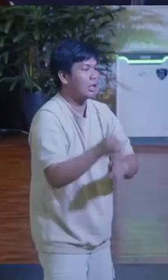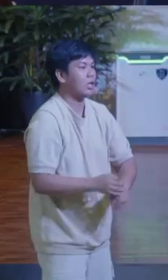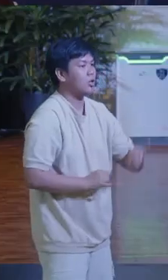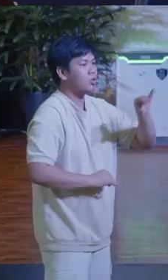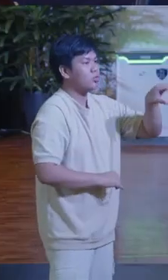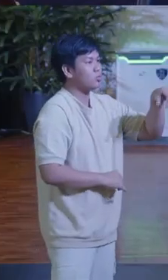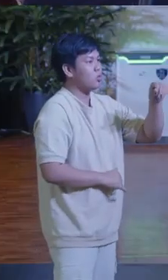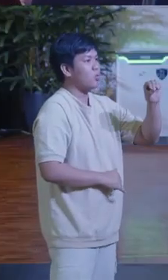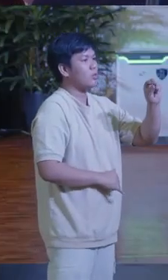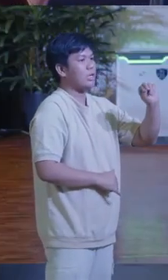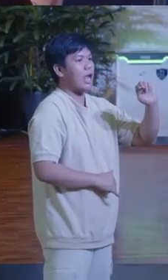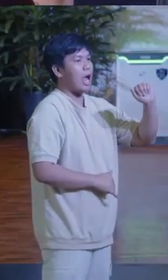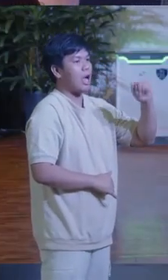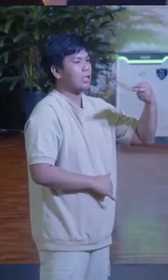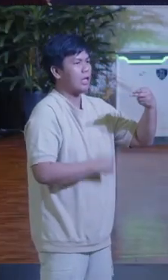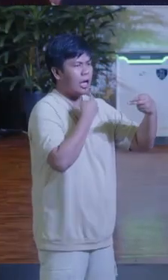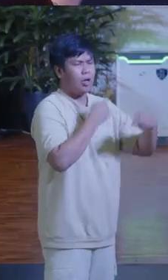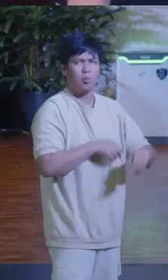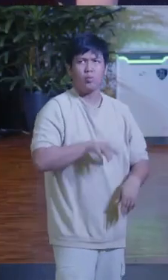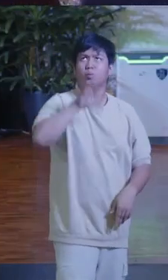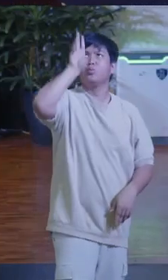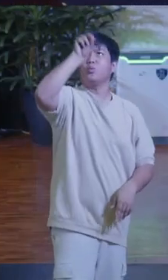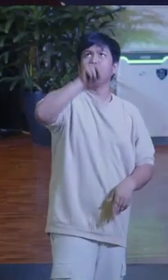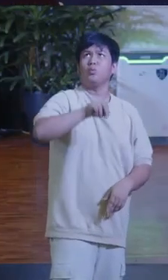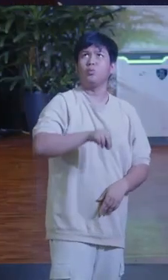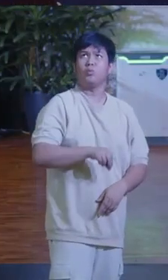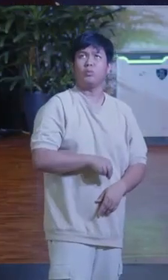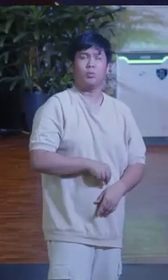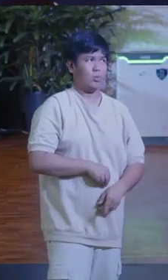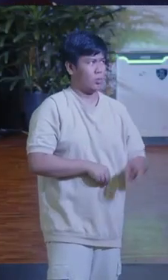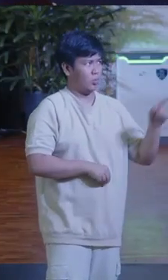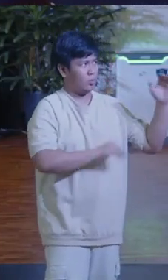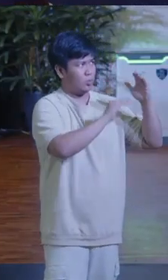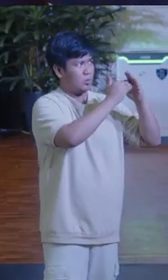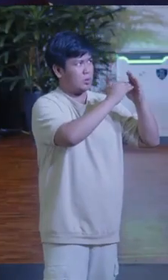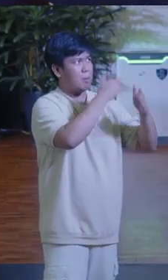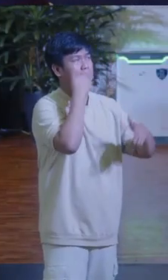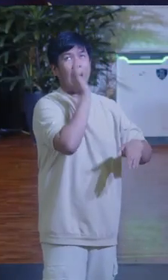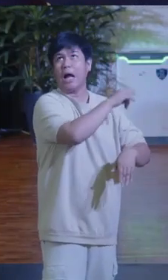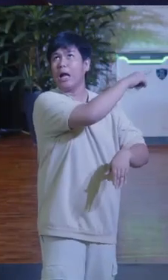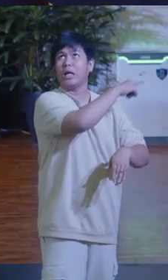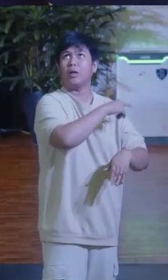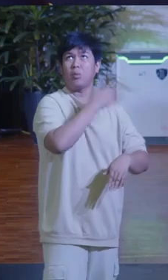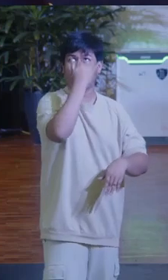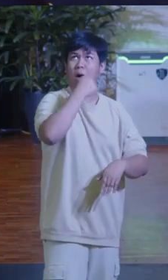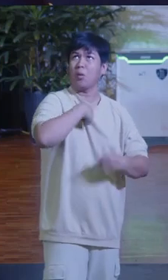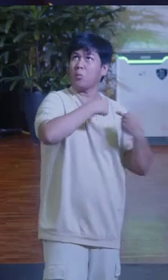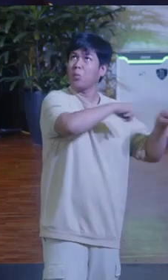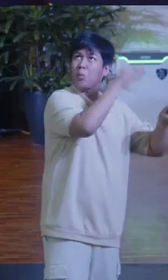ni Jonah. Bakit? Ayaw niyang maligtas yung mga hentil.